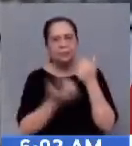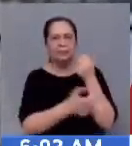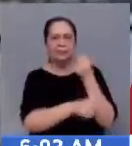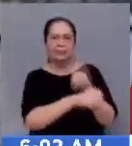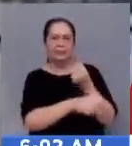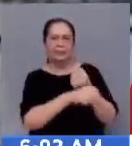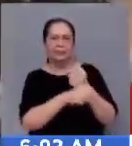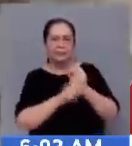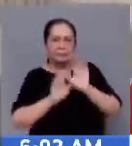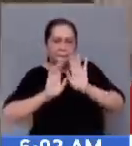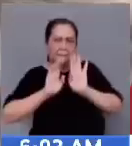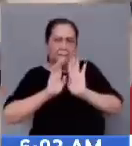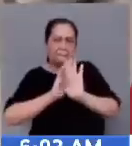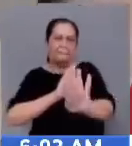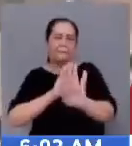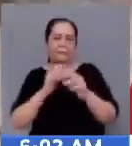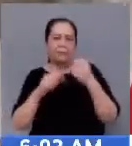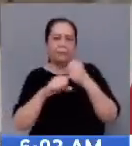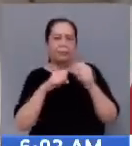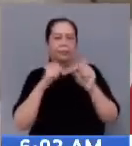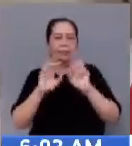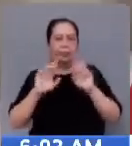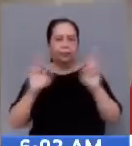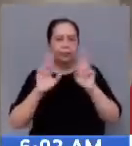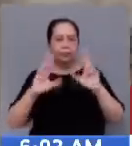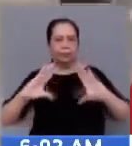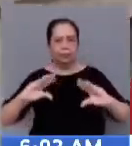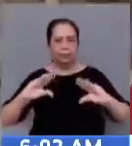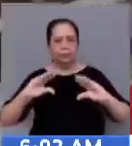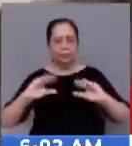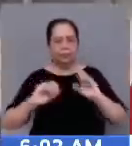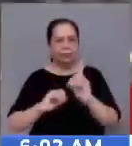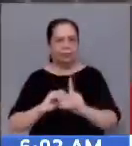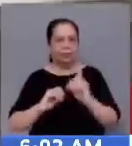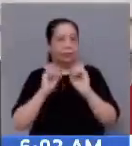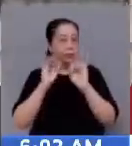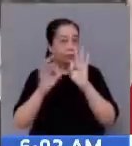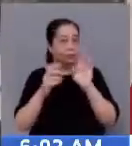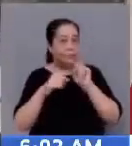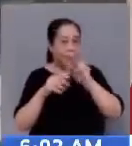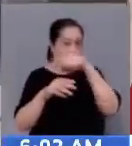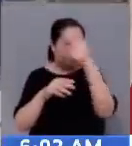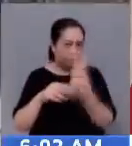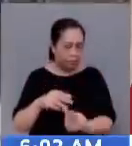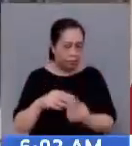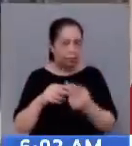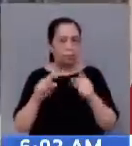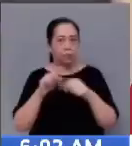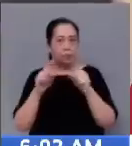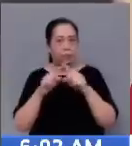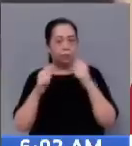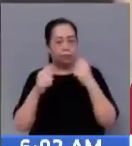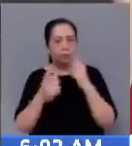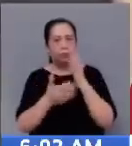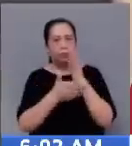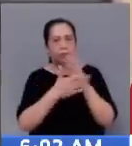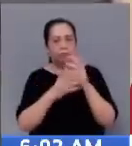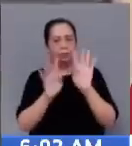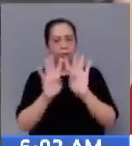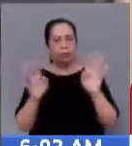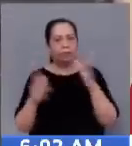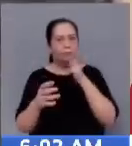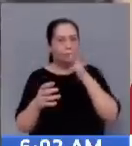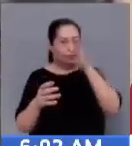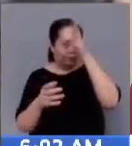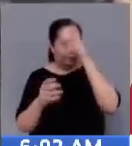sa balkonahe. Naghanda na ng kutsyon sa ibaba ang mga residente sakaling may mahulog. Nang makarating na sa balkonahe ang mga magulang,